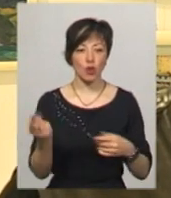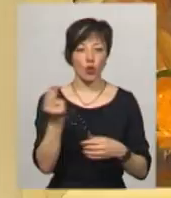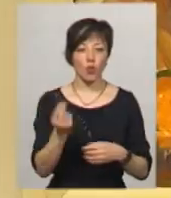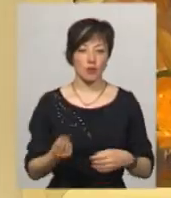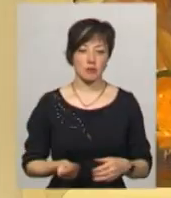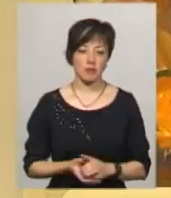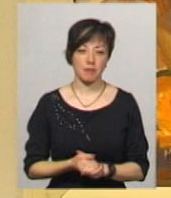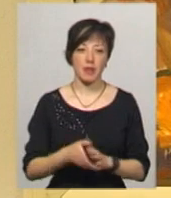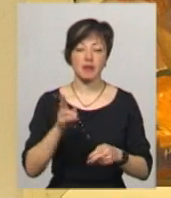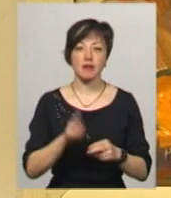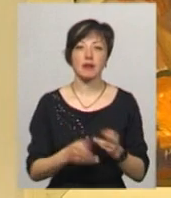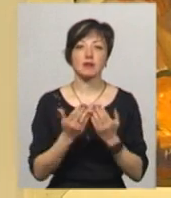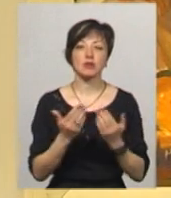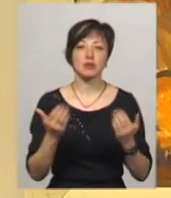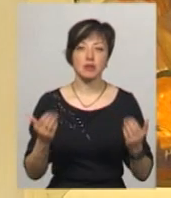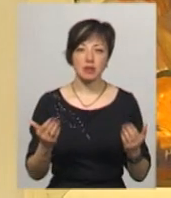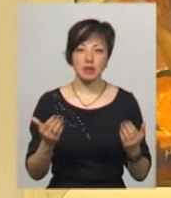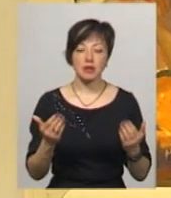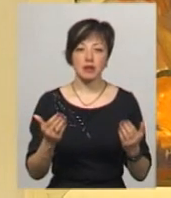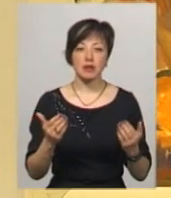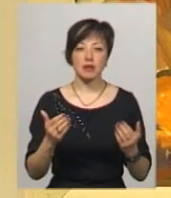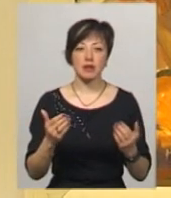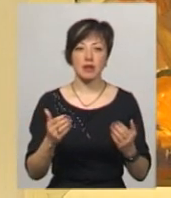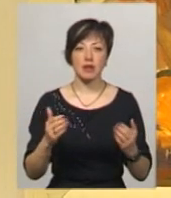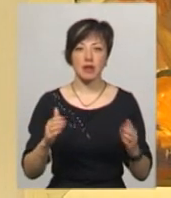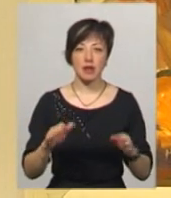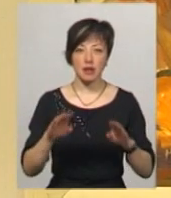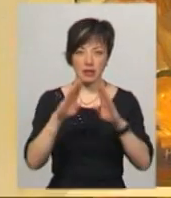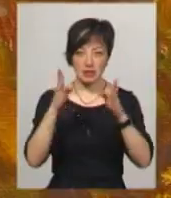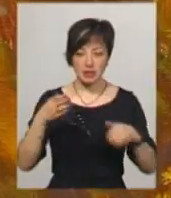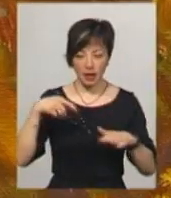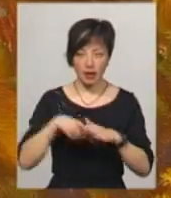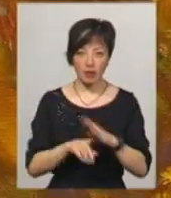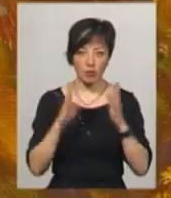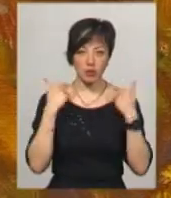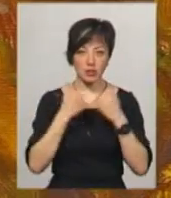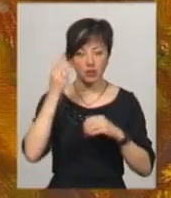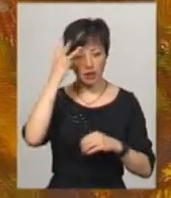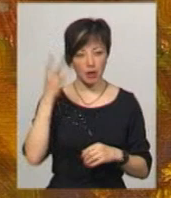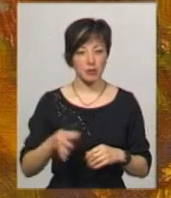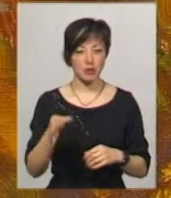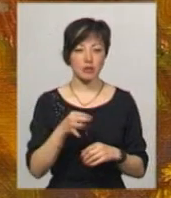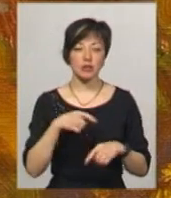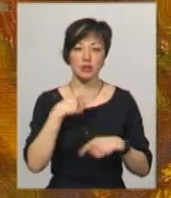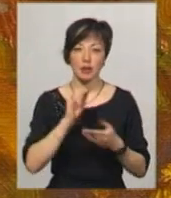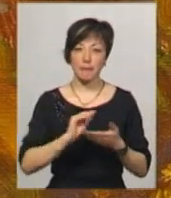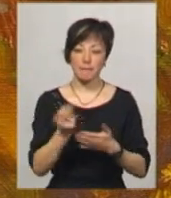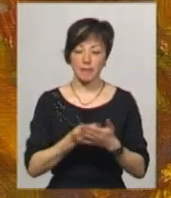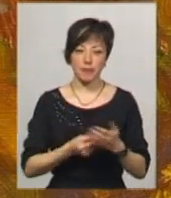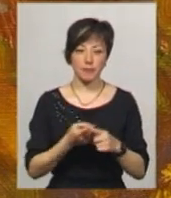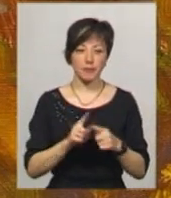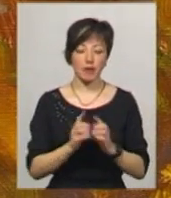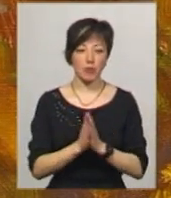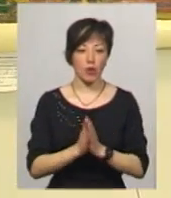розписи. Завершує експозицію картина Лядово «Скельний чоловічий свято-іланівський монастир», що на Хмельниччині. Василь Красьоха написав цю картину